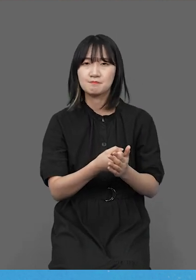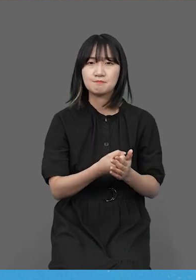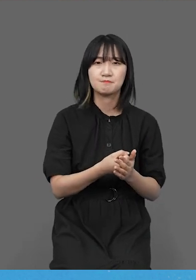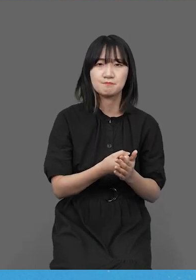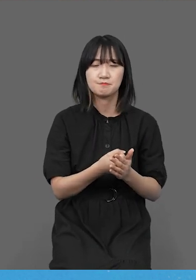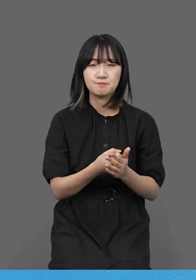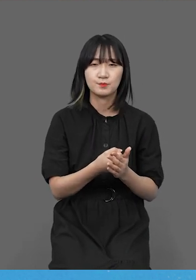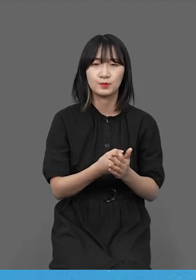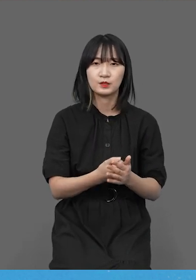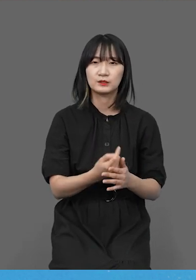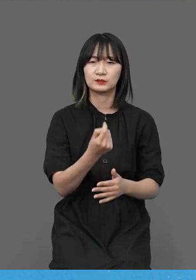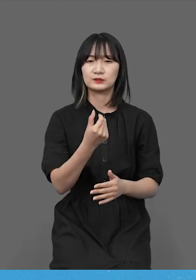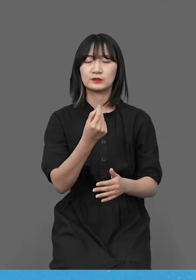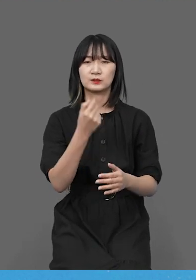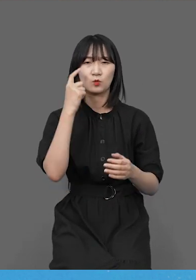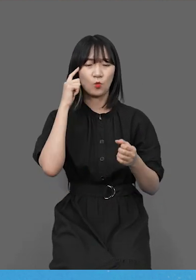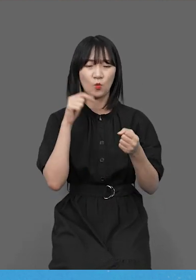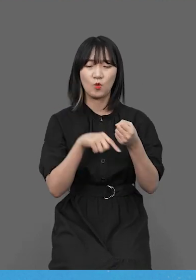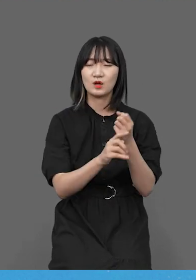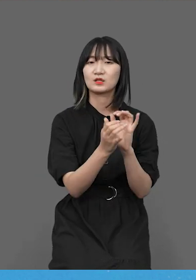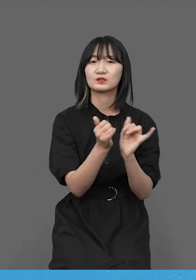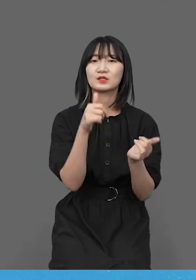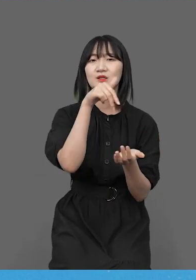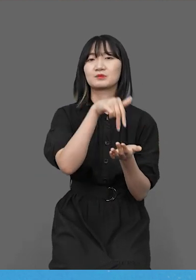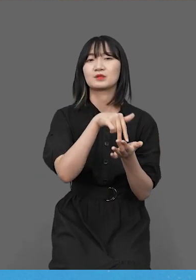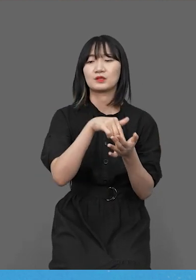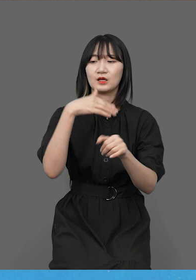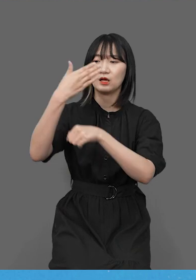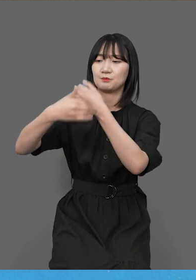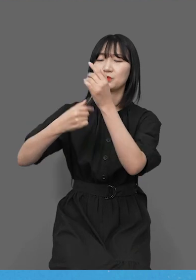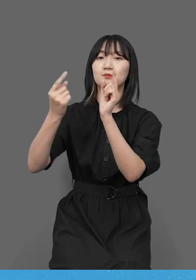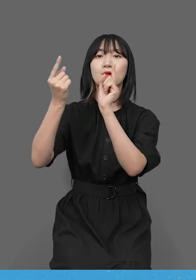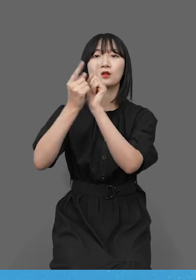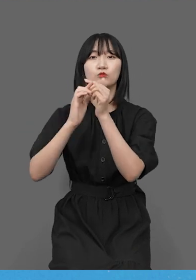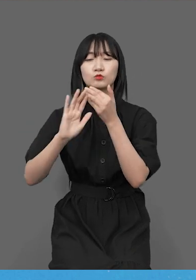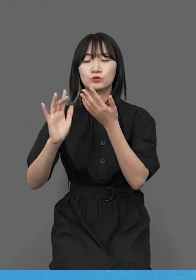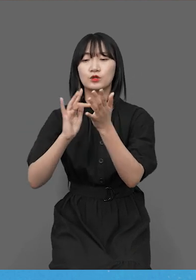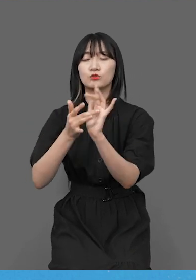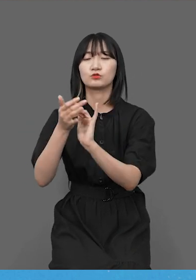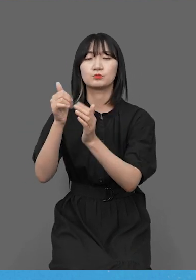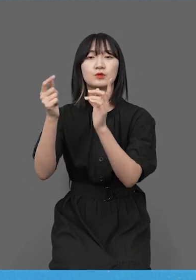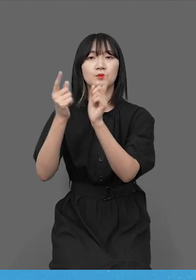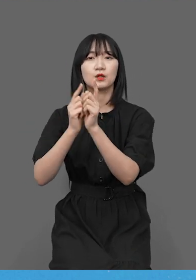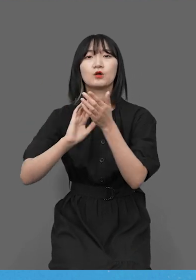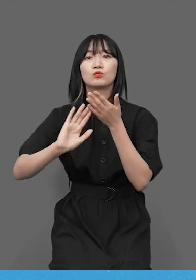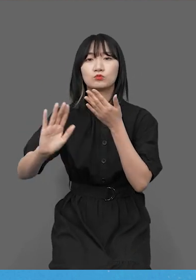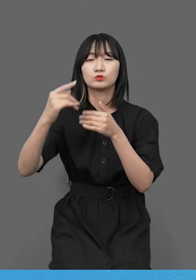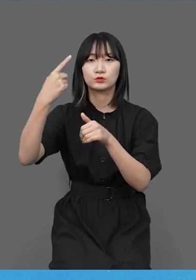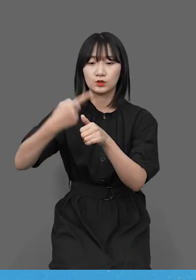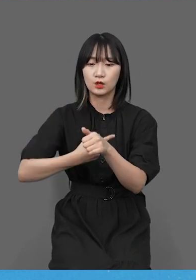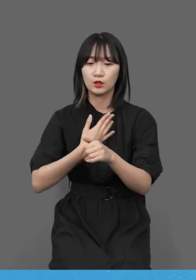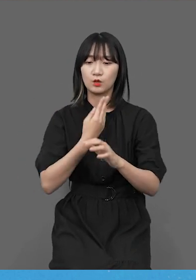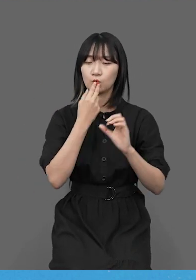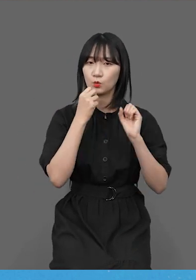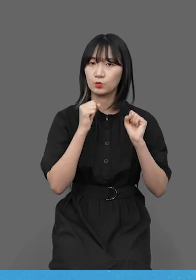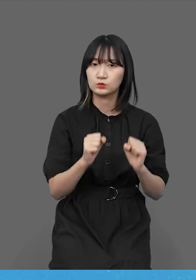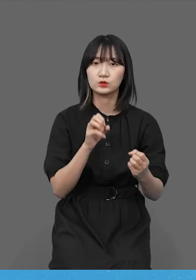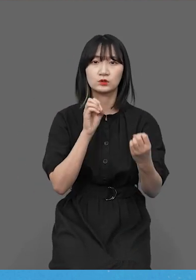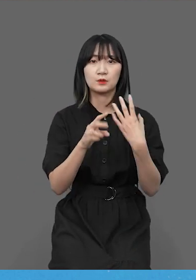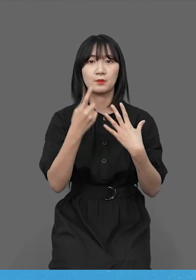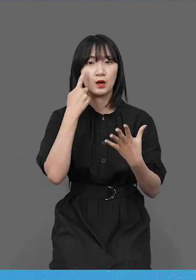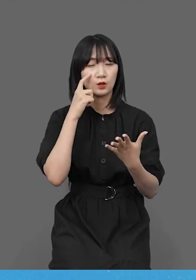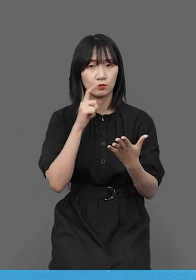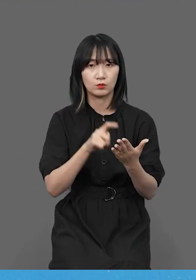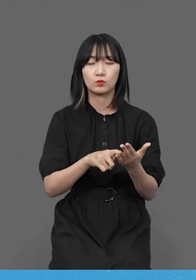아주 작은 과학자가 정말 하나님을 만나고 예수님을 만나면서 정말 내 존재에 대한 답을